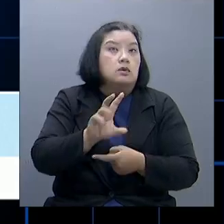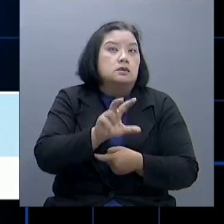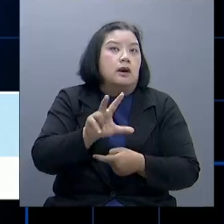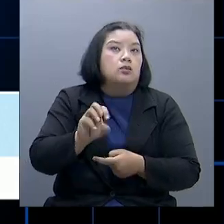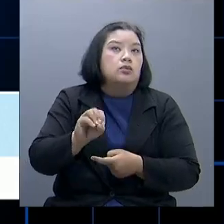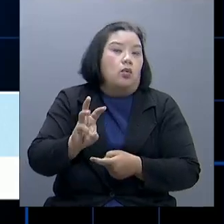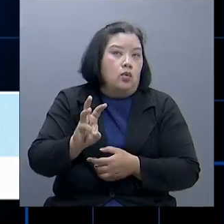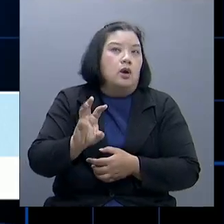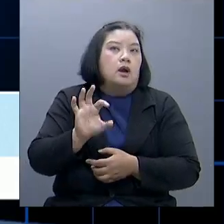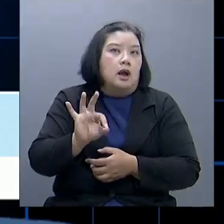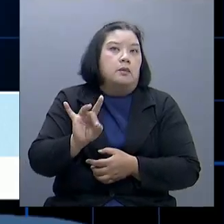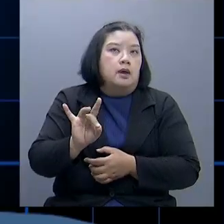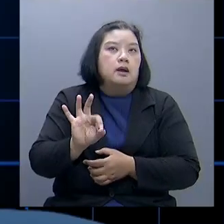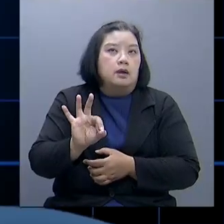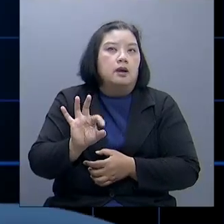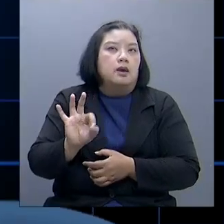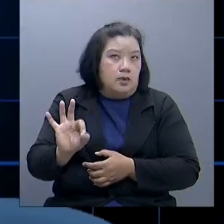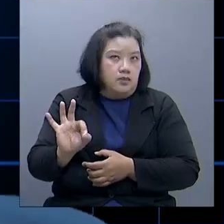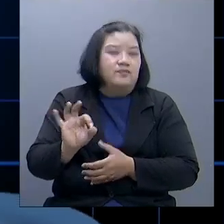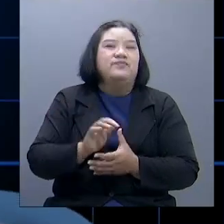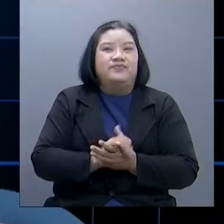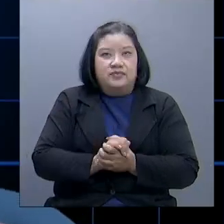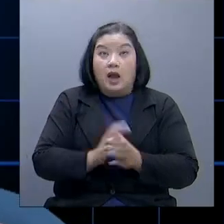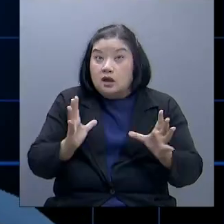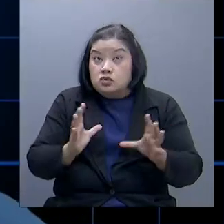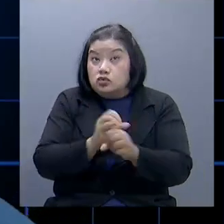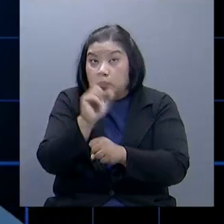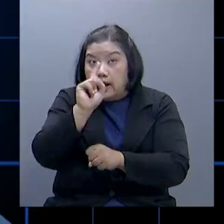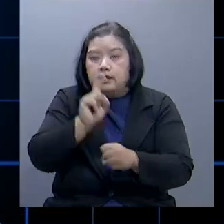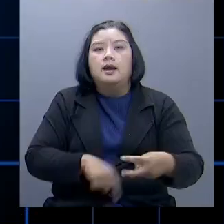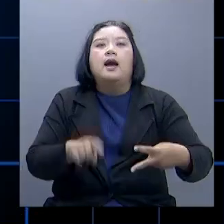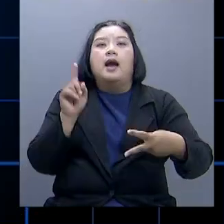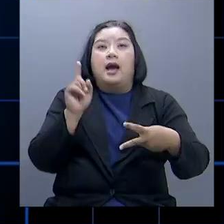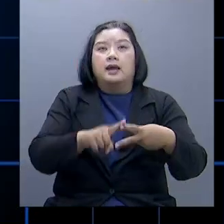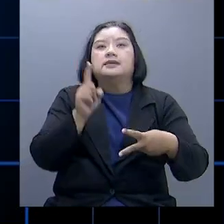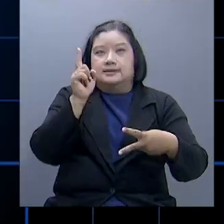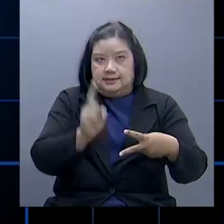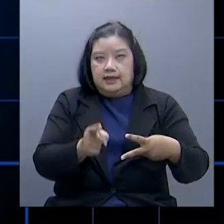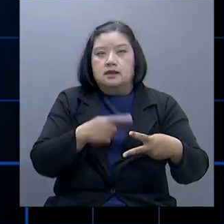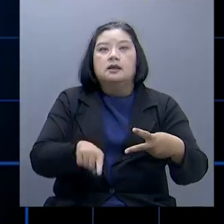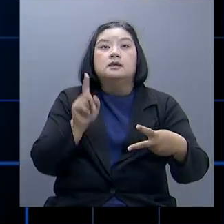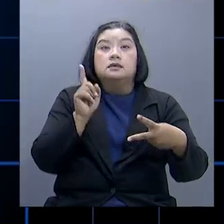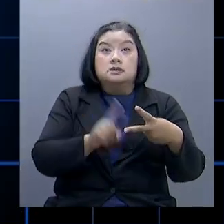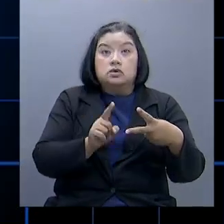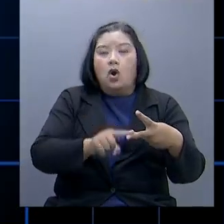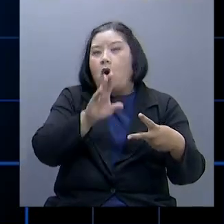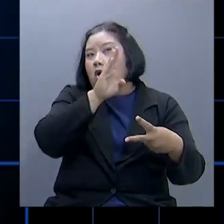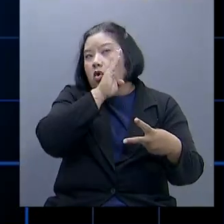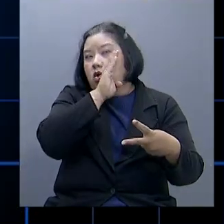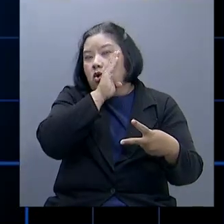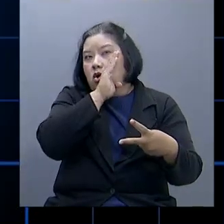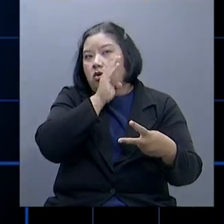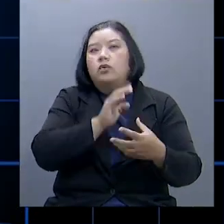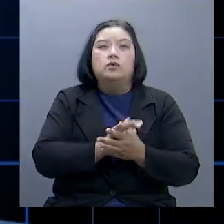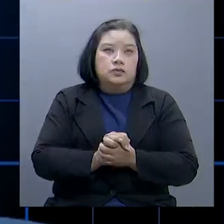02-306-9899ค่ะก็สรุปว่าวันนี้ของเราเป็น1เรื่องชัวร์แล้วก็1เรื่องมั่วนั่นเองนะคะคุณผู้ชมโดยเฉพาะเรื่